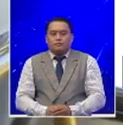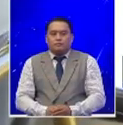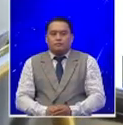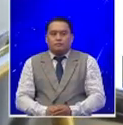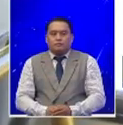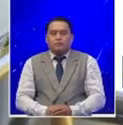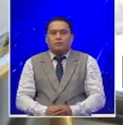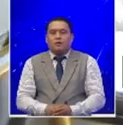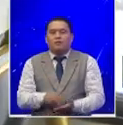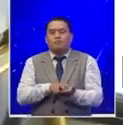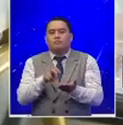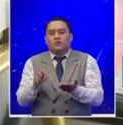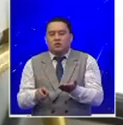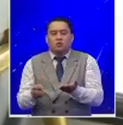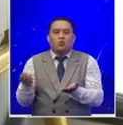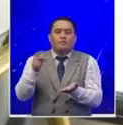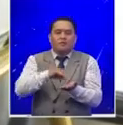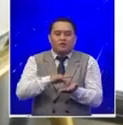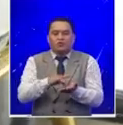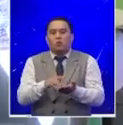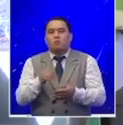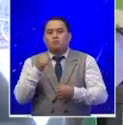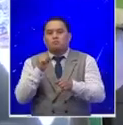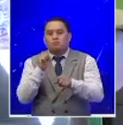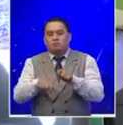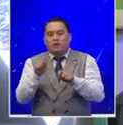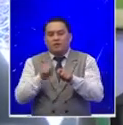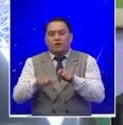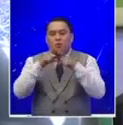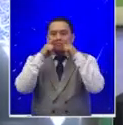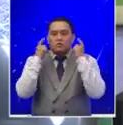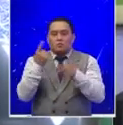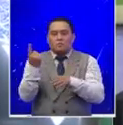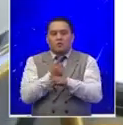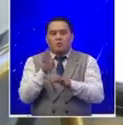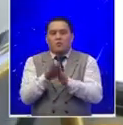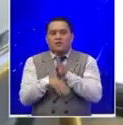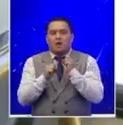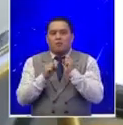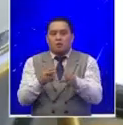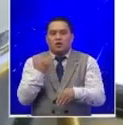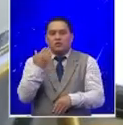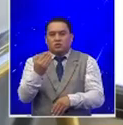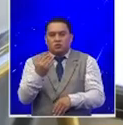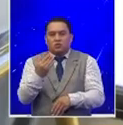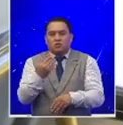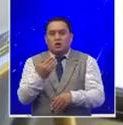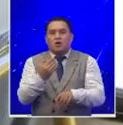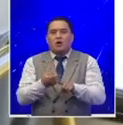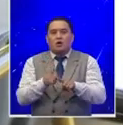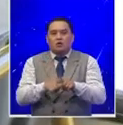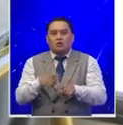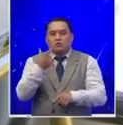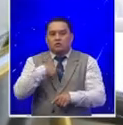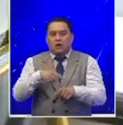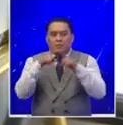При посадке пассажиров я проверяю у них наличие маски, потому что эти меры в первую очередь нужны для безопасности, ведь вирус еще не отступил. Также и сам